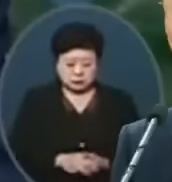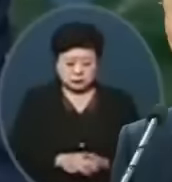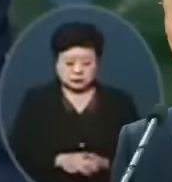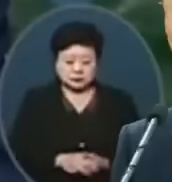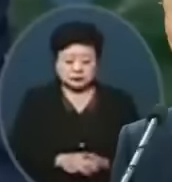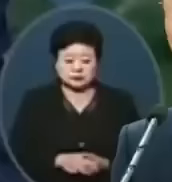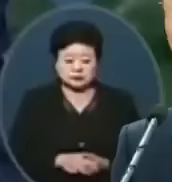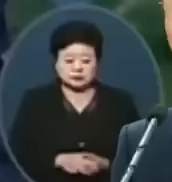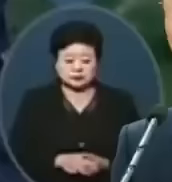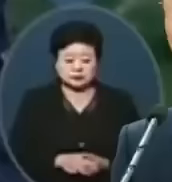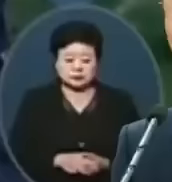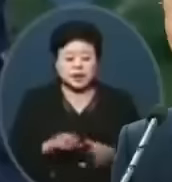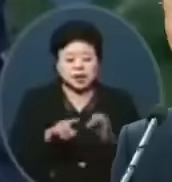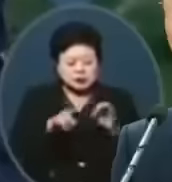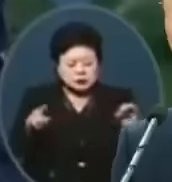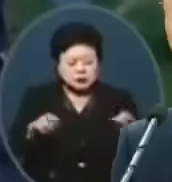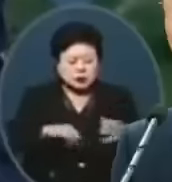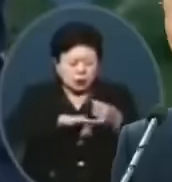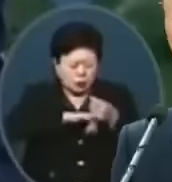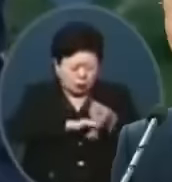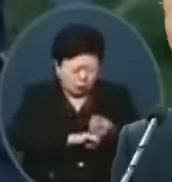있느냐? 그는